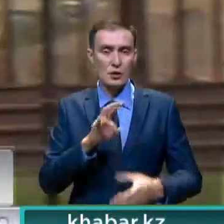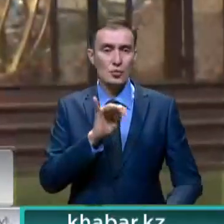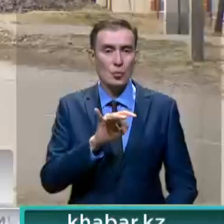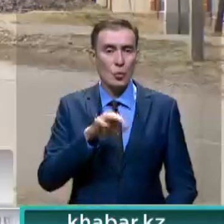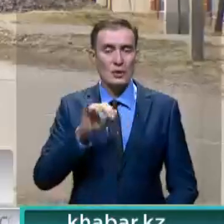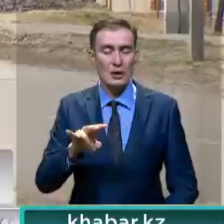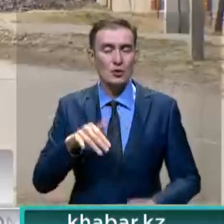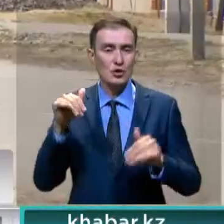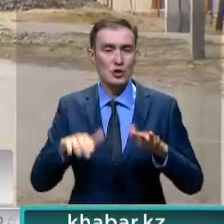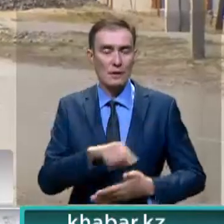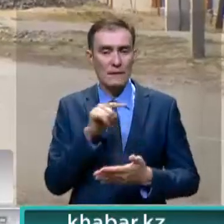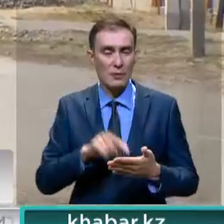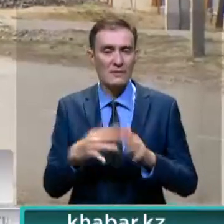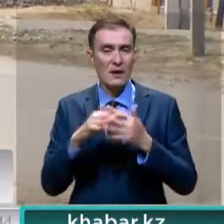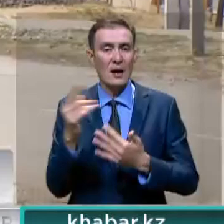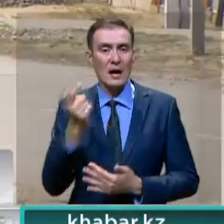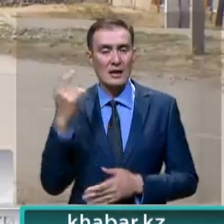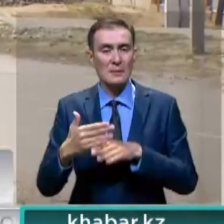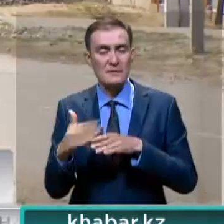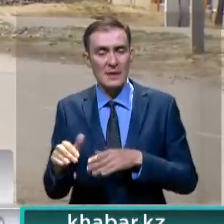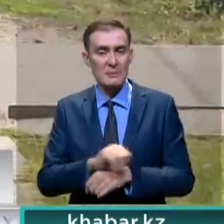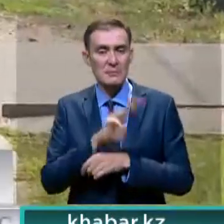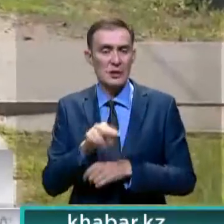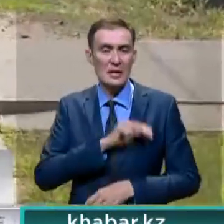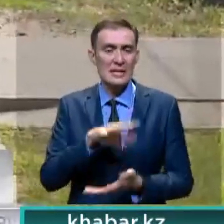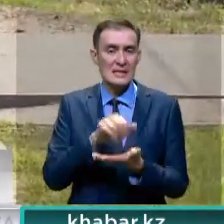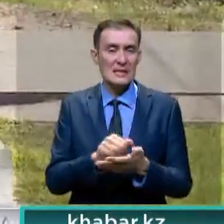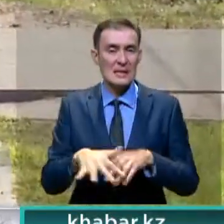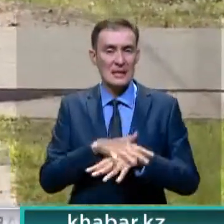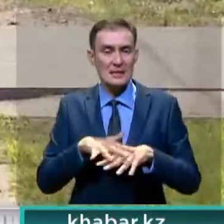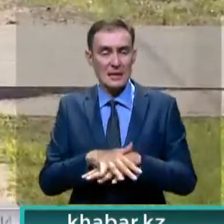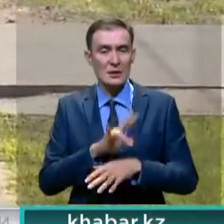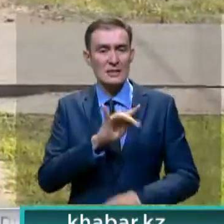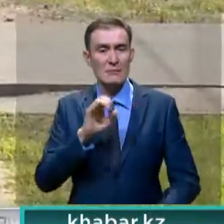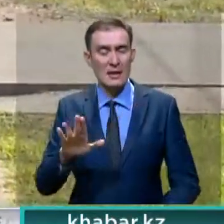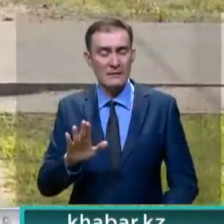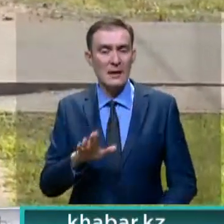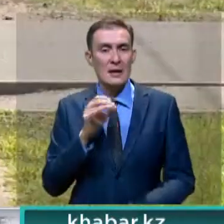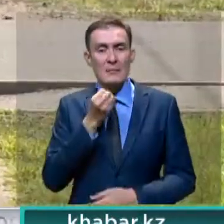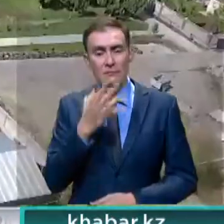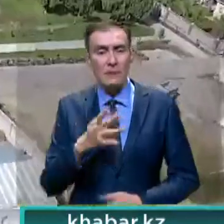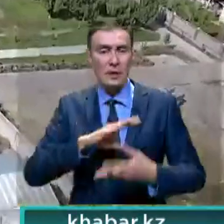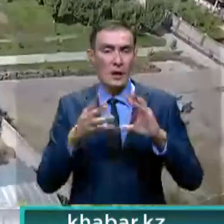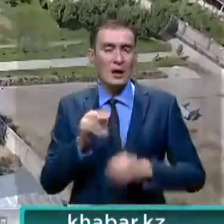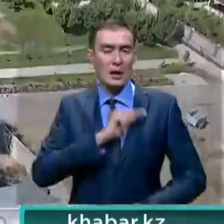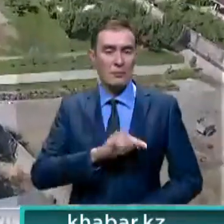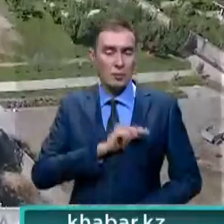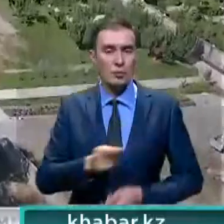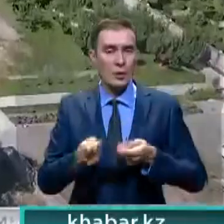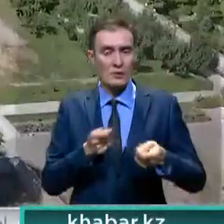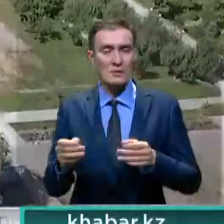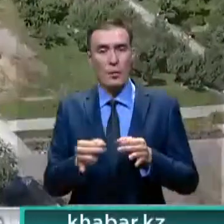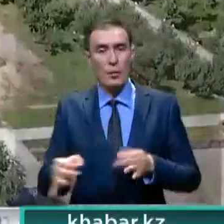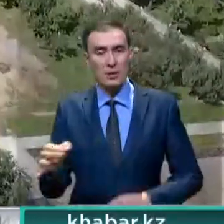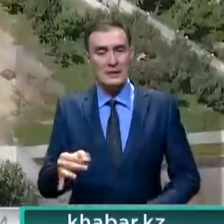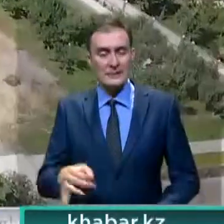числе о решении вопросов в аграрном секторе и обеспечении занятости населения. Нурсултан Назарбаев дал положительную оценку работе руководства